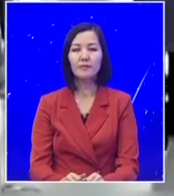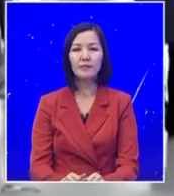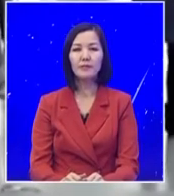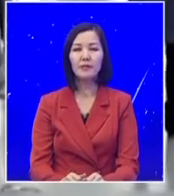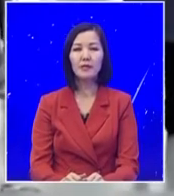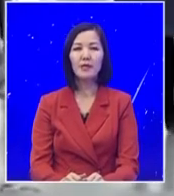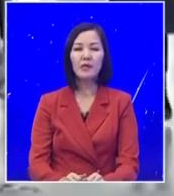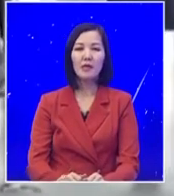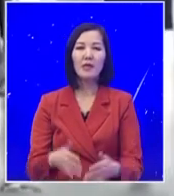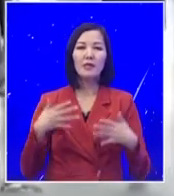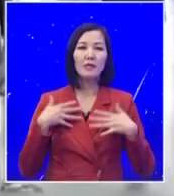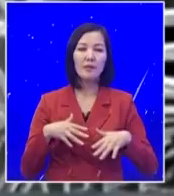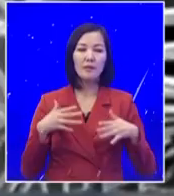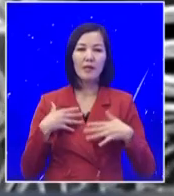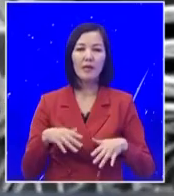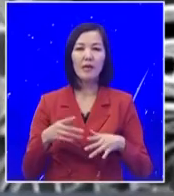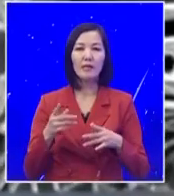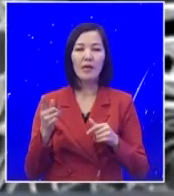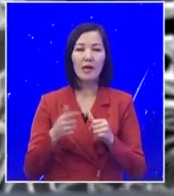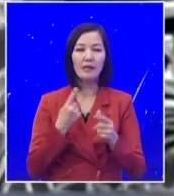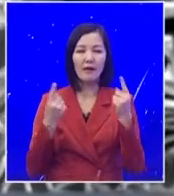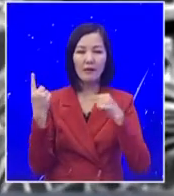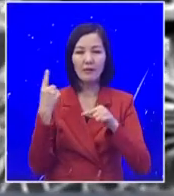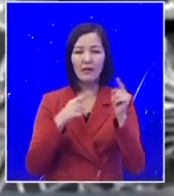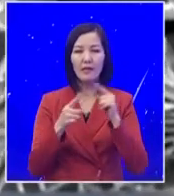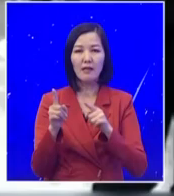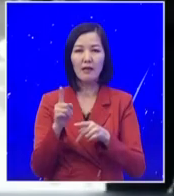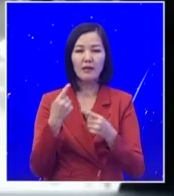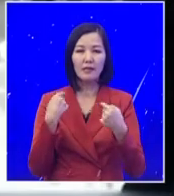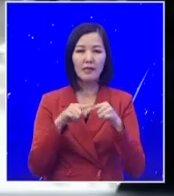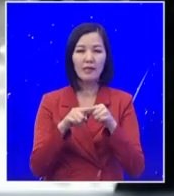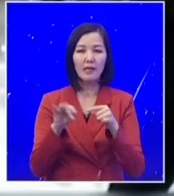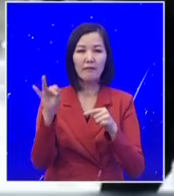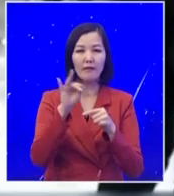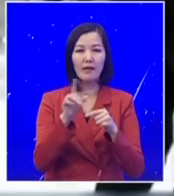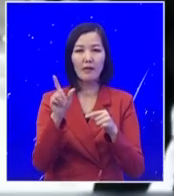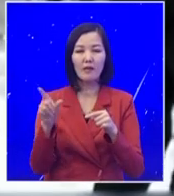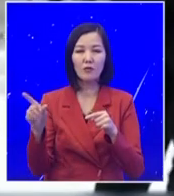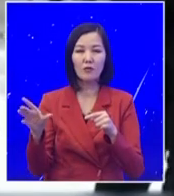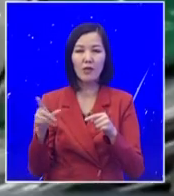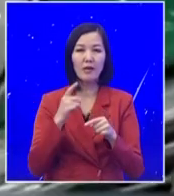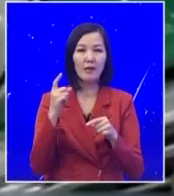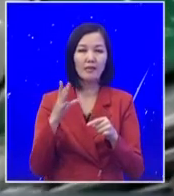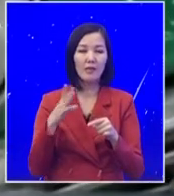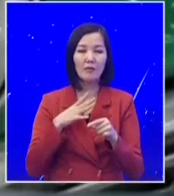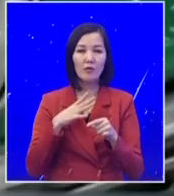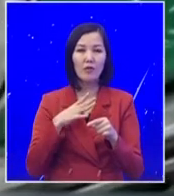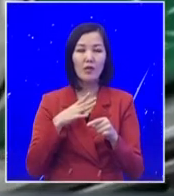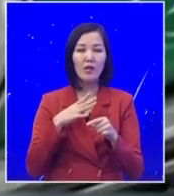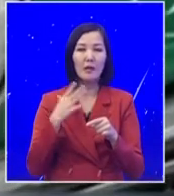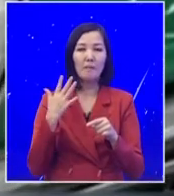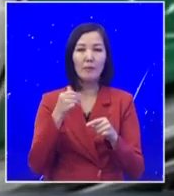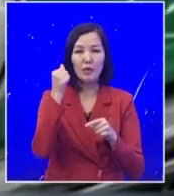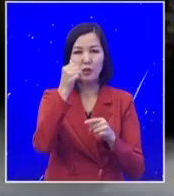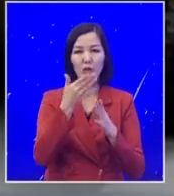Тбилисидегі автоколіктер мұражайында аты аңызға айналған автомобильдер мен тарихи тұлғалардың иелігінде болған машиналар сақталған. 5 жыл